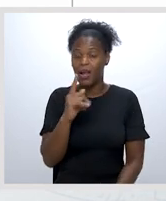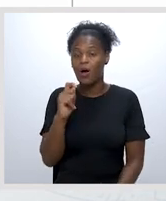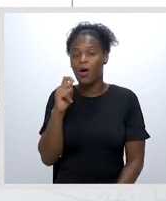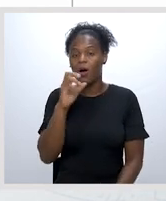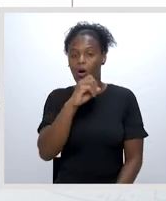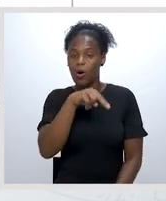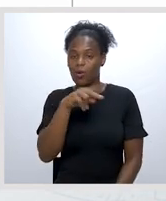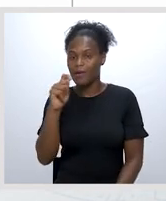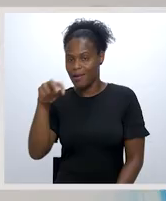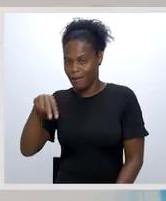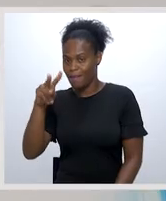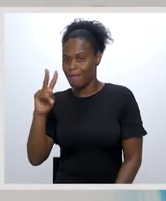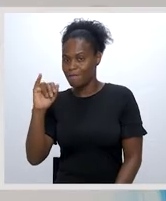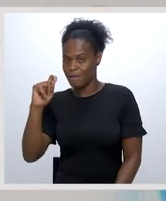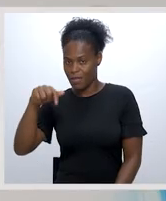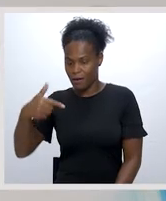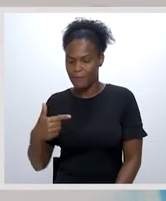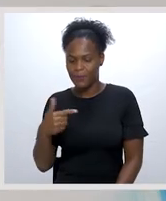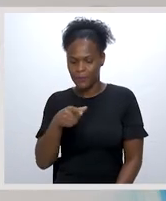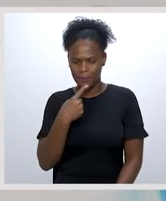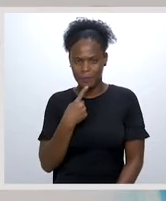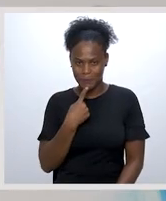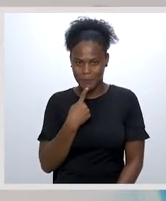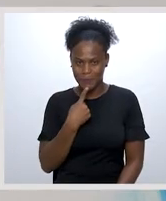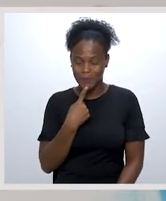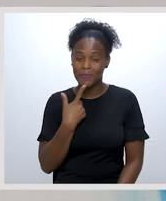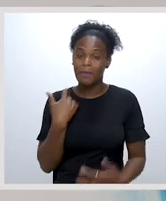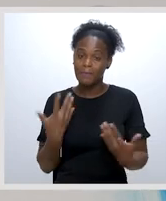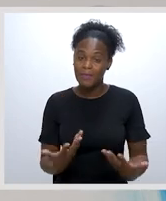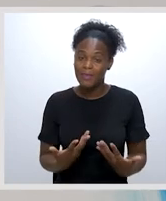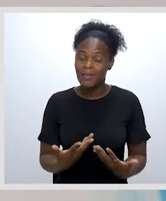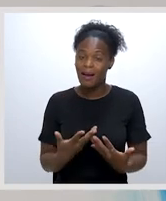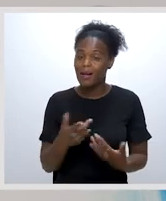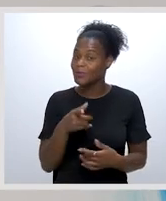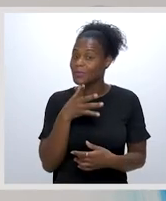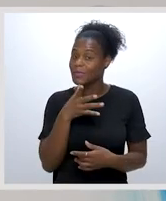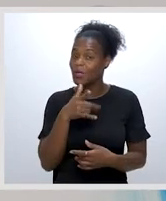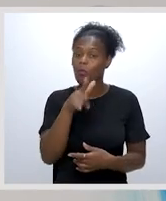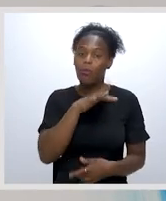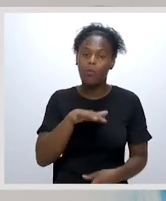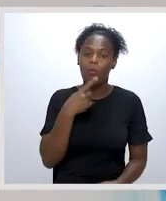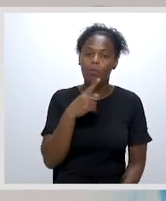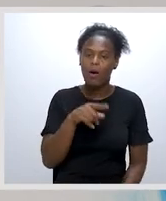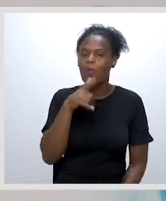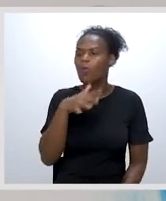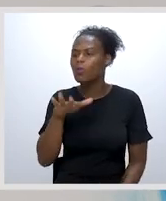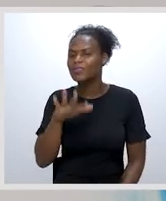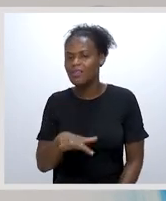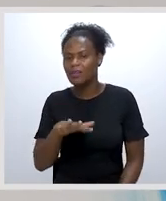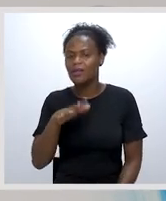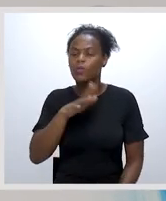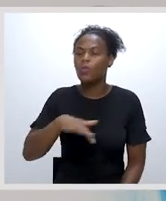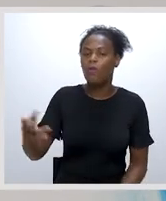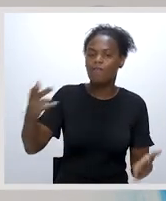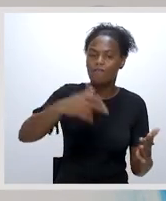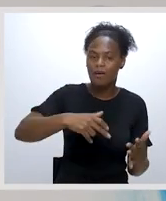« on en vient ». Tu as compris? Maintenant, au lieu de répéter les lieux où tu es,